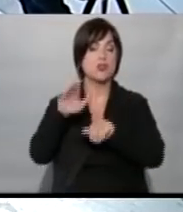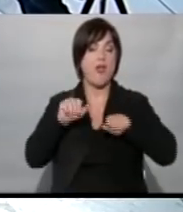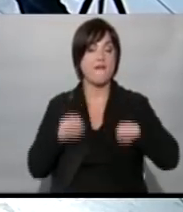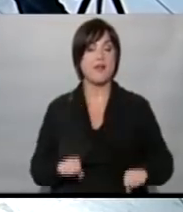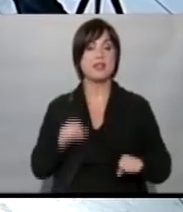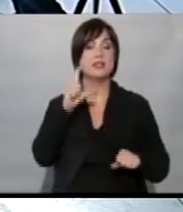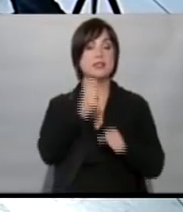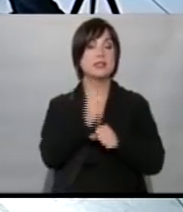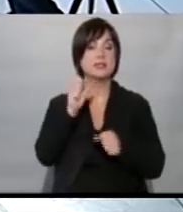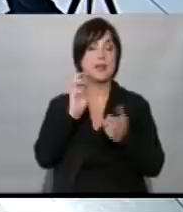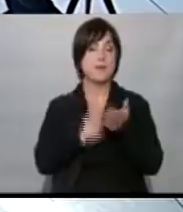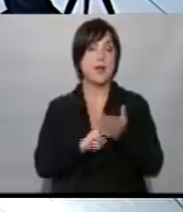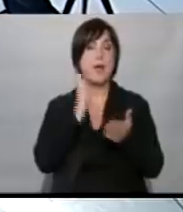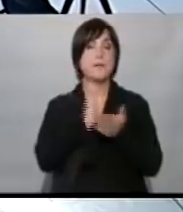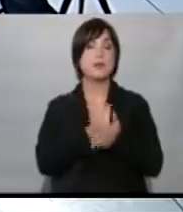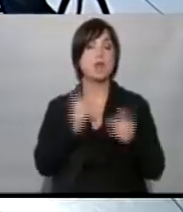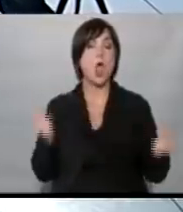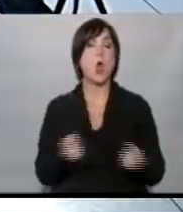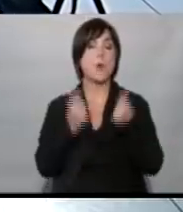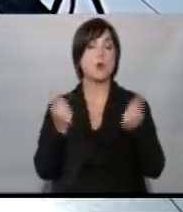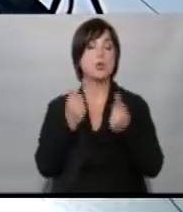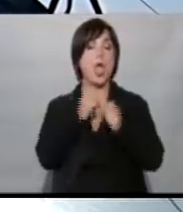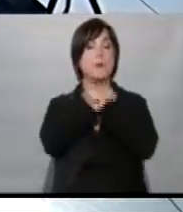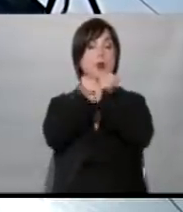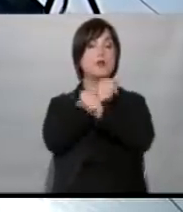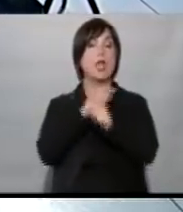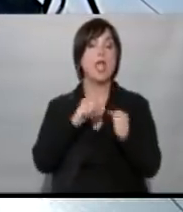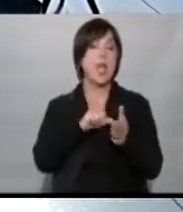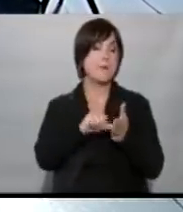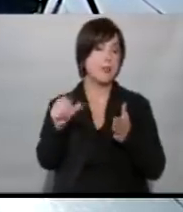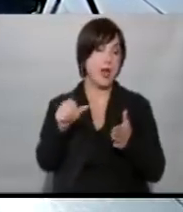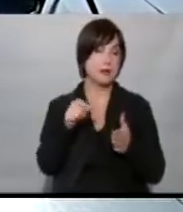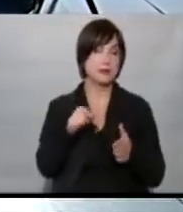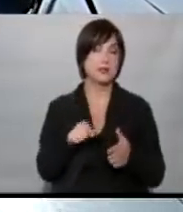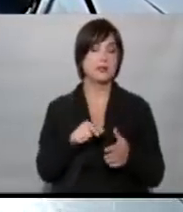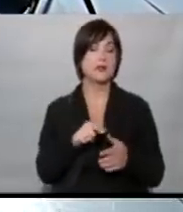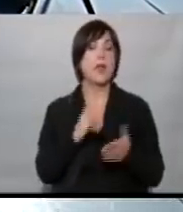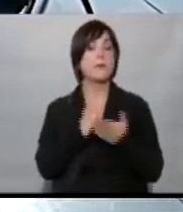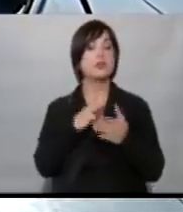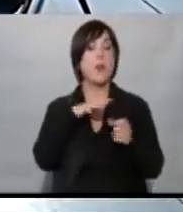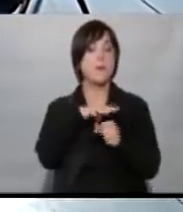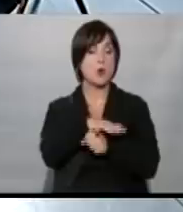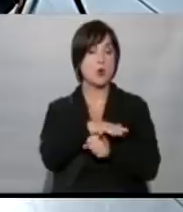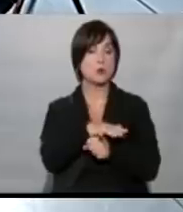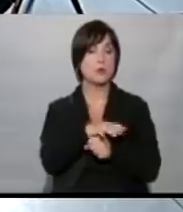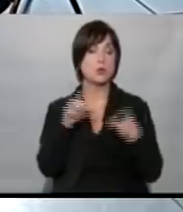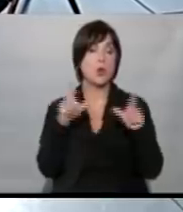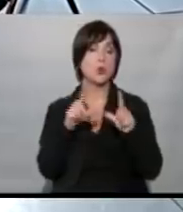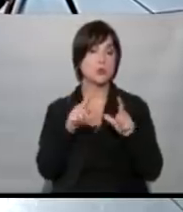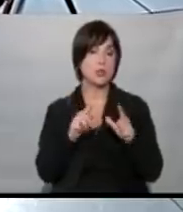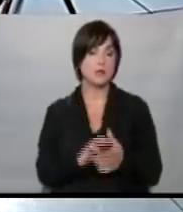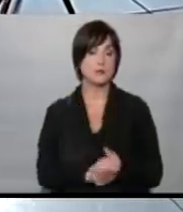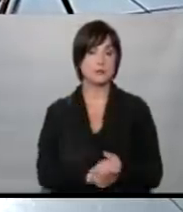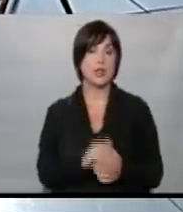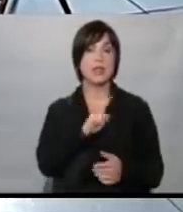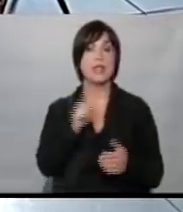на СДСМ беше што го промовираше бойкотот и ја плати политичката цена. Меѓутоа беше против уставно, нели?